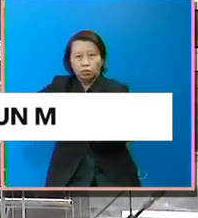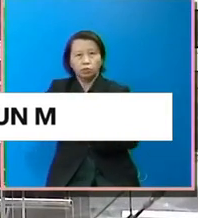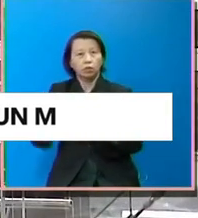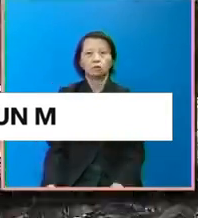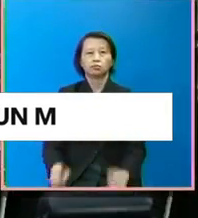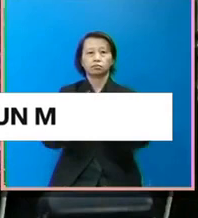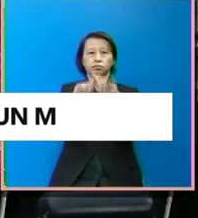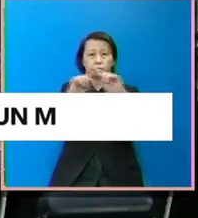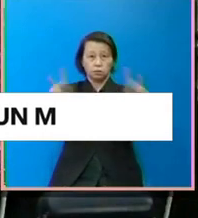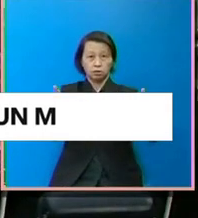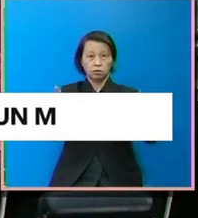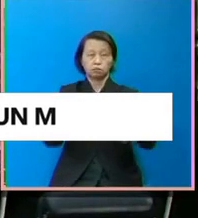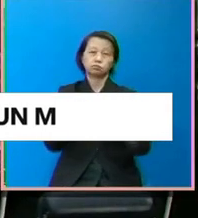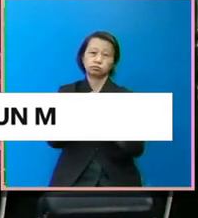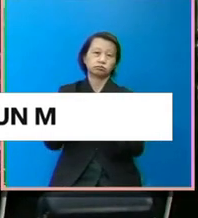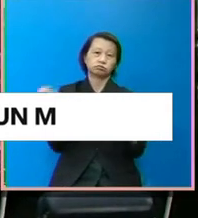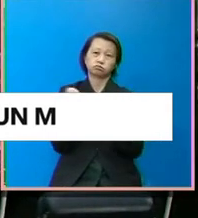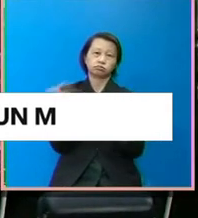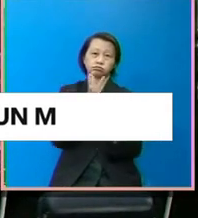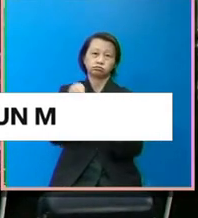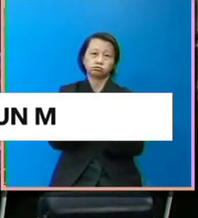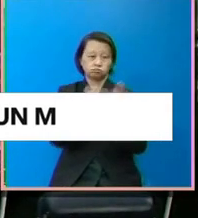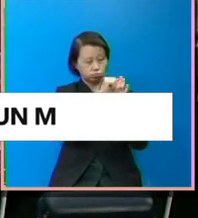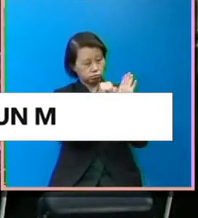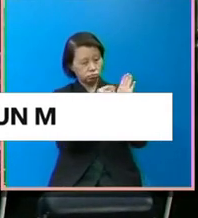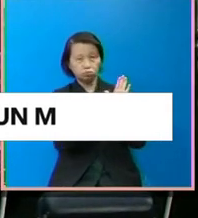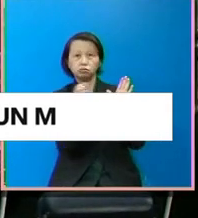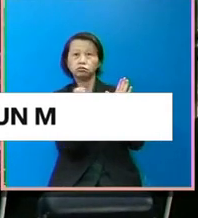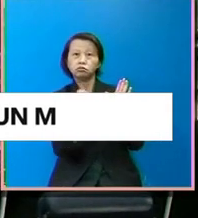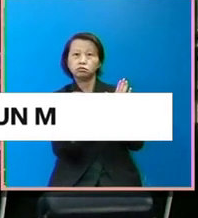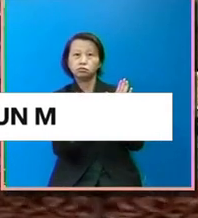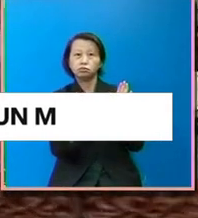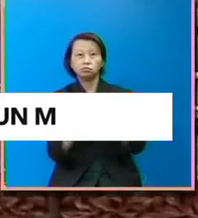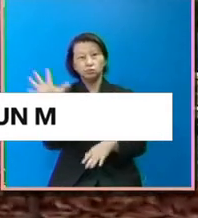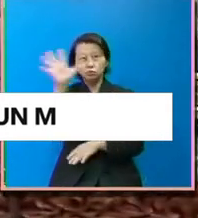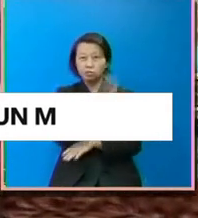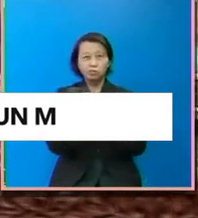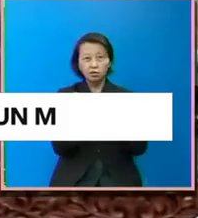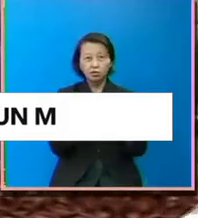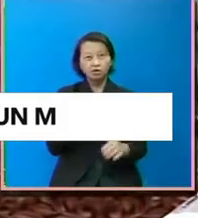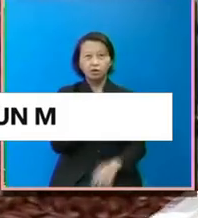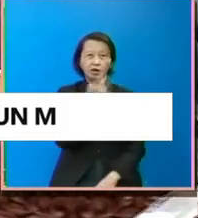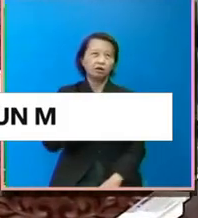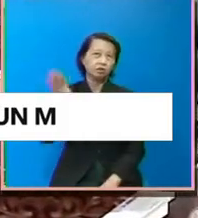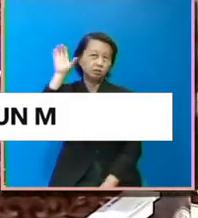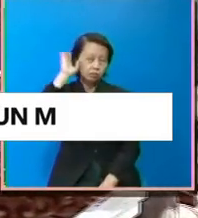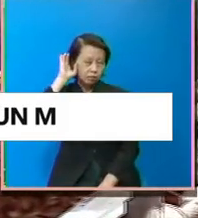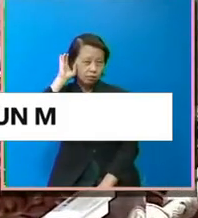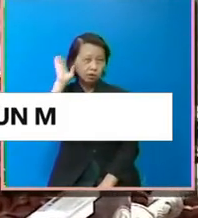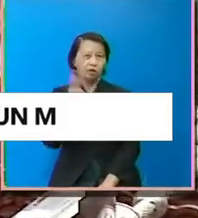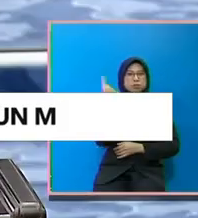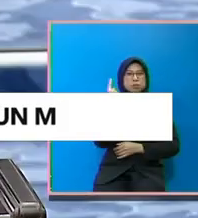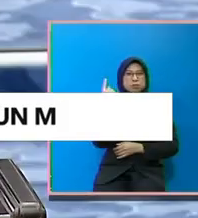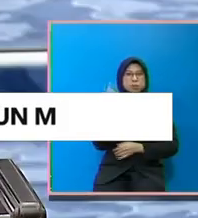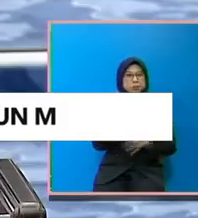profesional diajakin negara dapat membendung penyakit tersebut dari Menteri itansu itunya sebelum itu oleh masyarakat khas itu